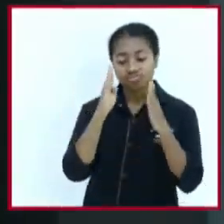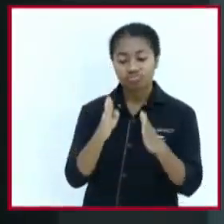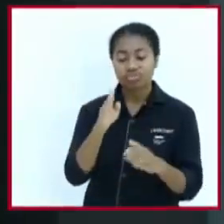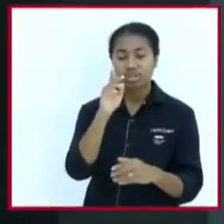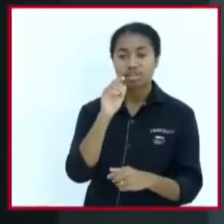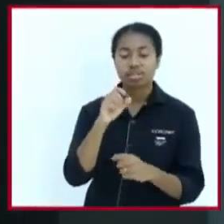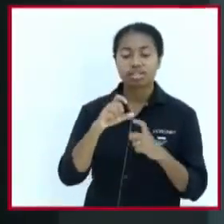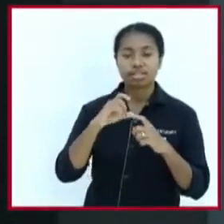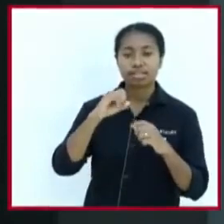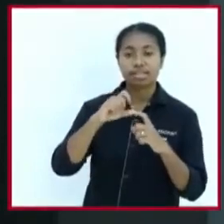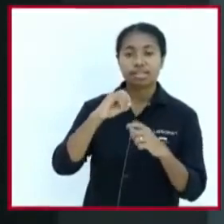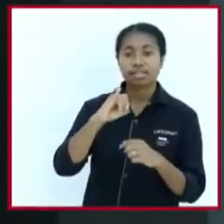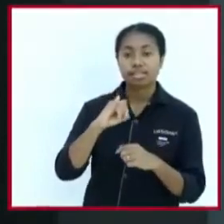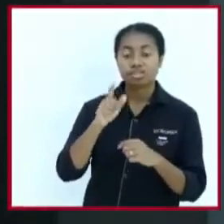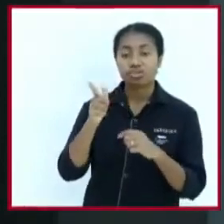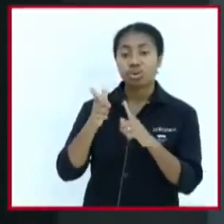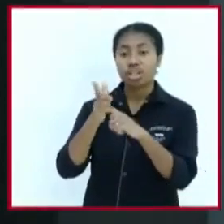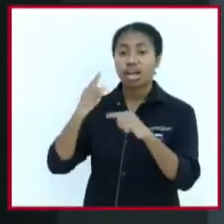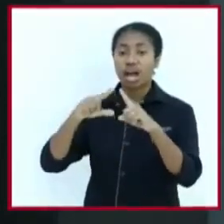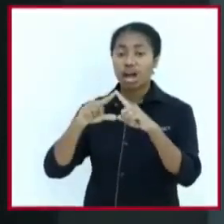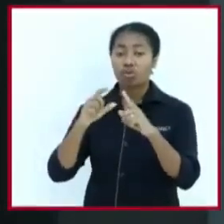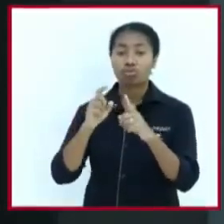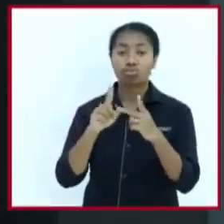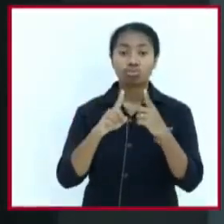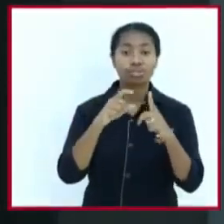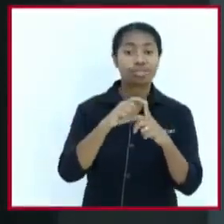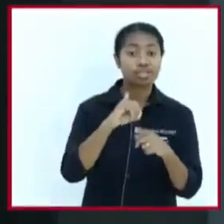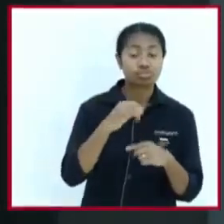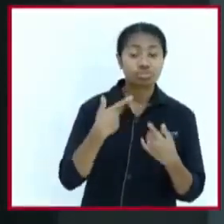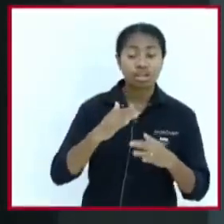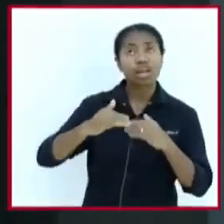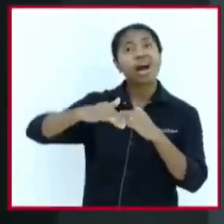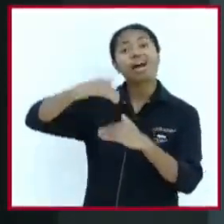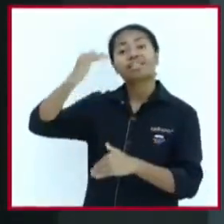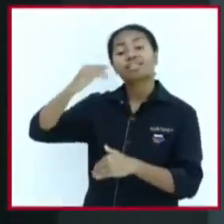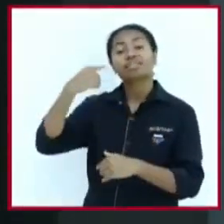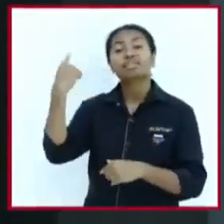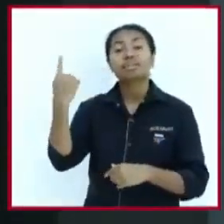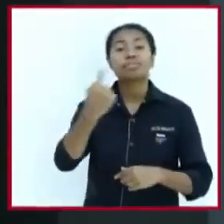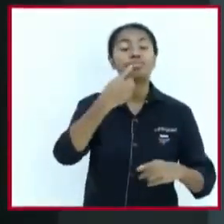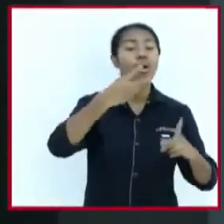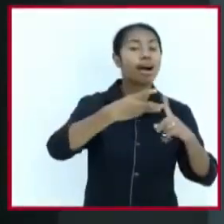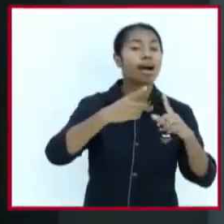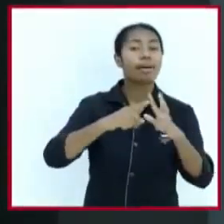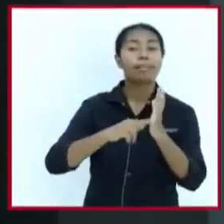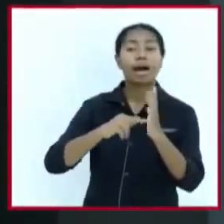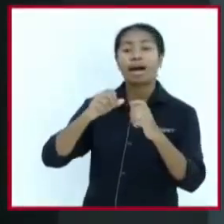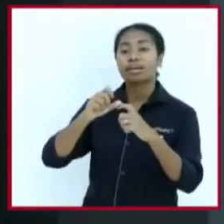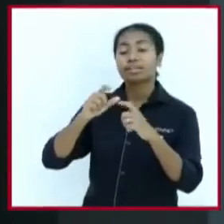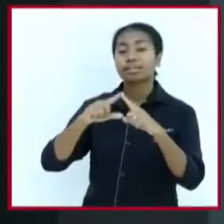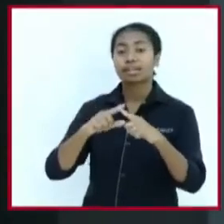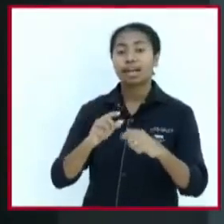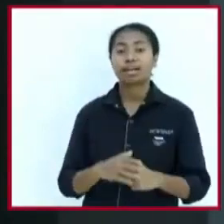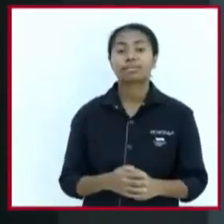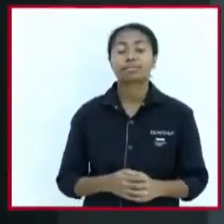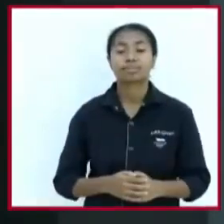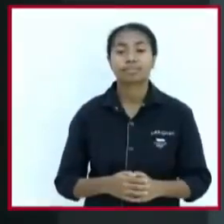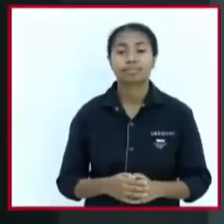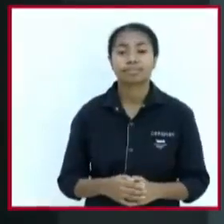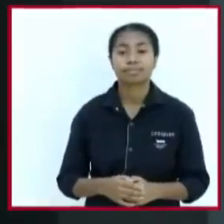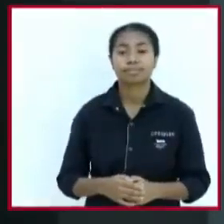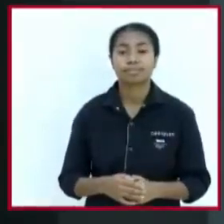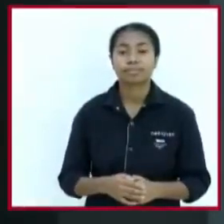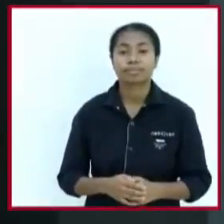Taurat Yahudi sudah di atas semua bangsa di bumi Israel sudah di atas semua bangsa di bumi Hai